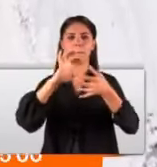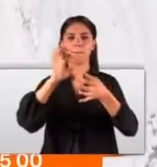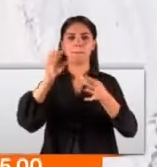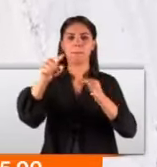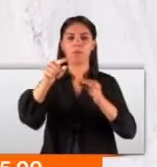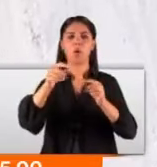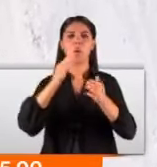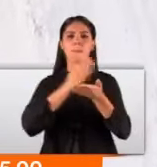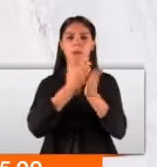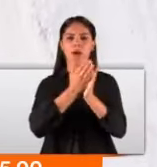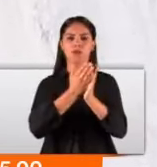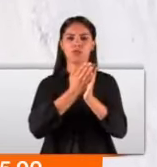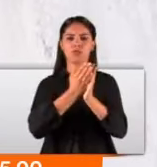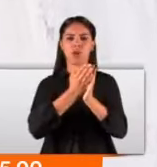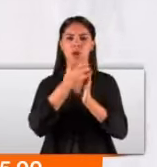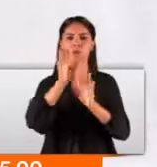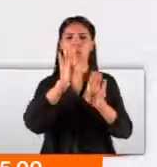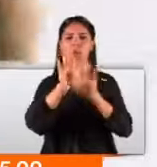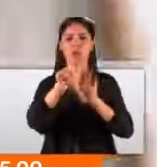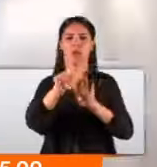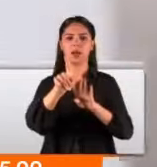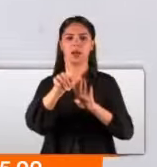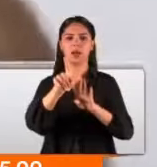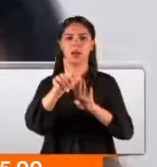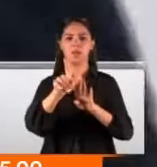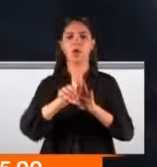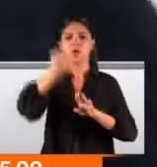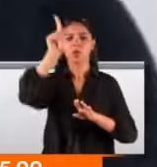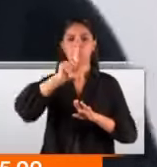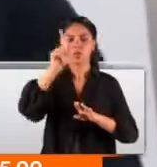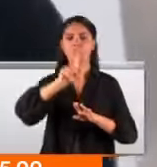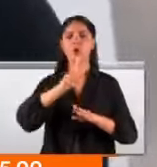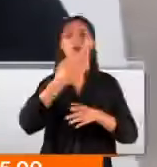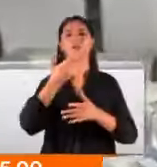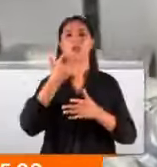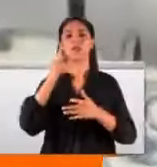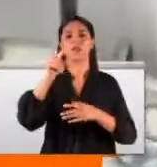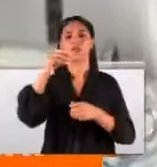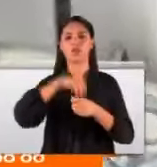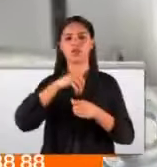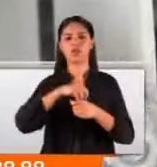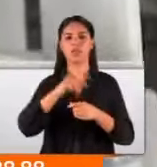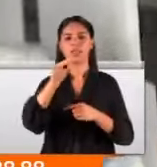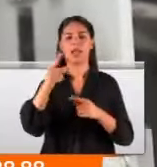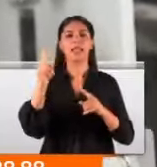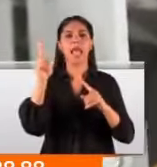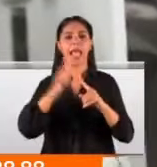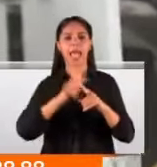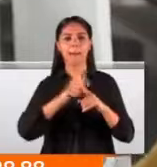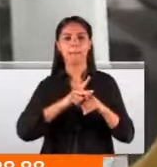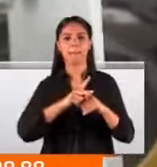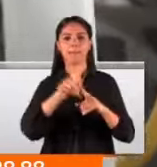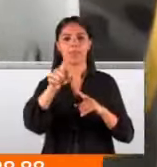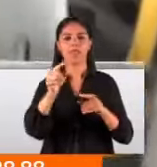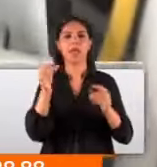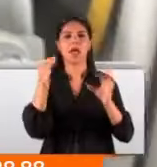birbirine devirdiğiniz zaman bu asansör kapısı devreye almış oluyor. Yukarıdan da panonun içinden de bu emniyet devrelerini iki kabloyu birbirine değdirdiğiniz